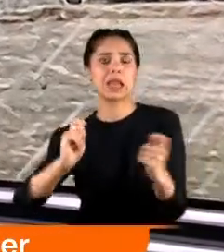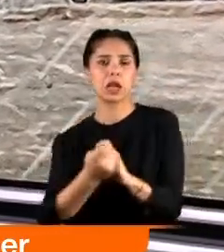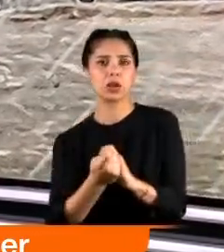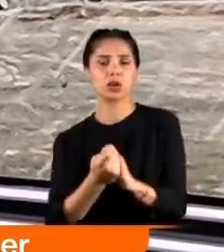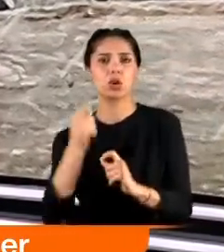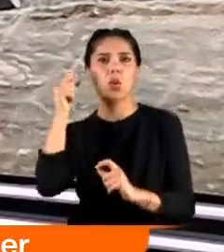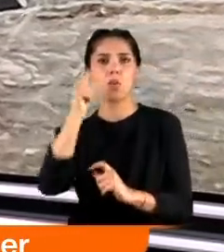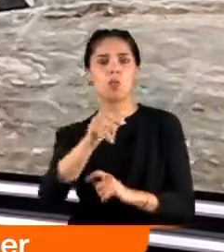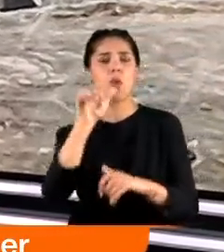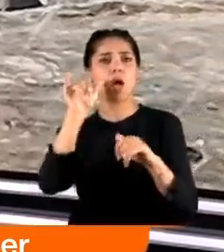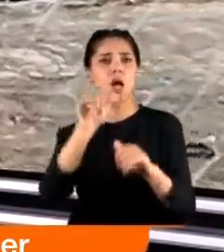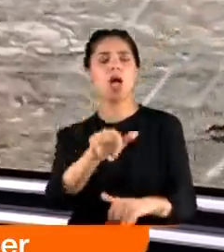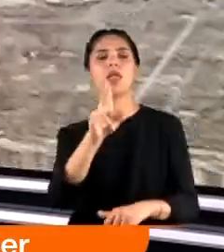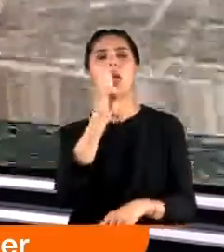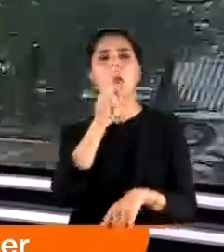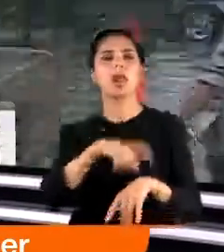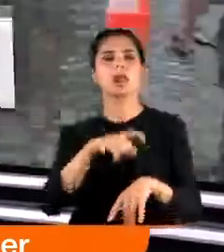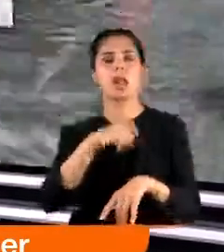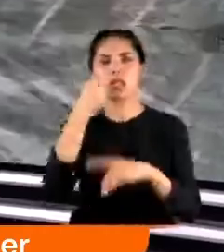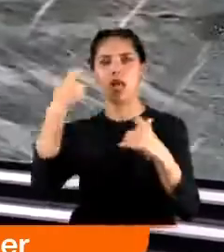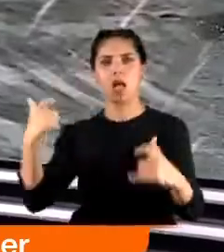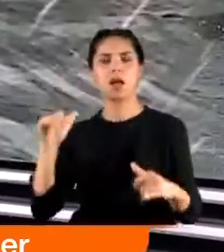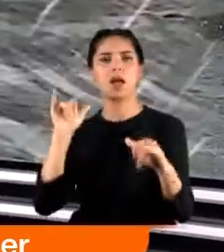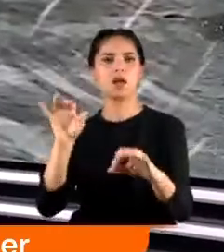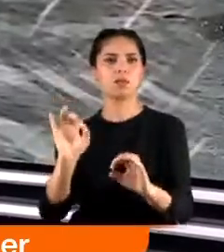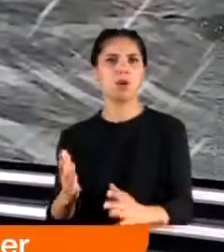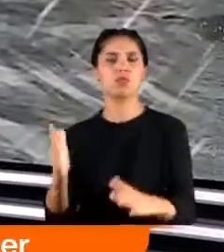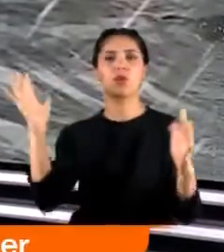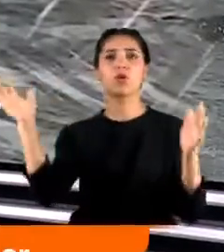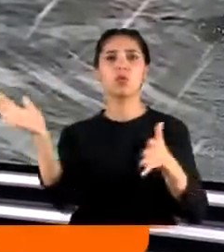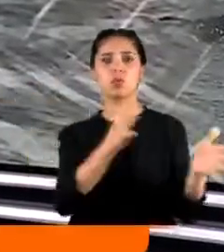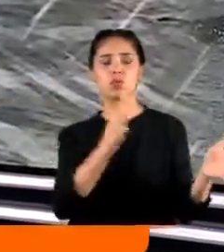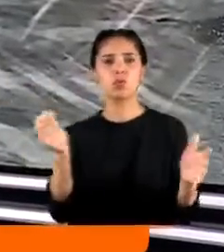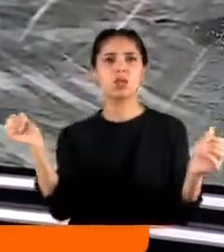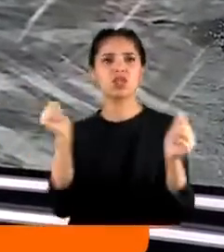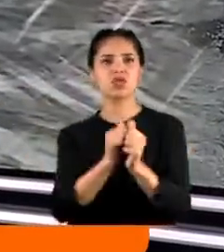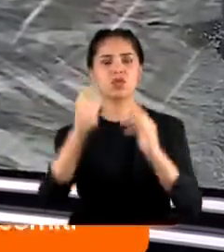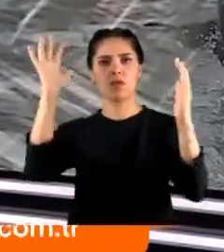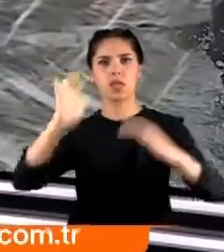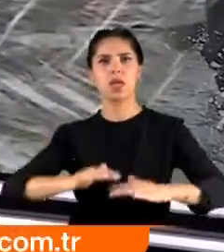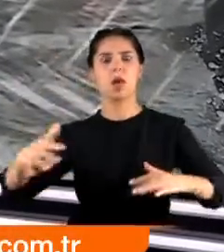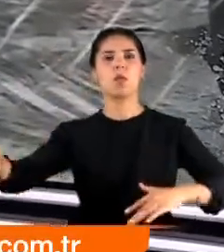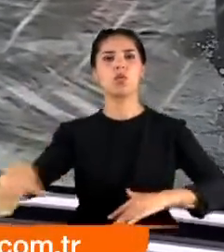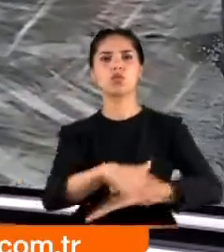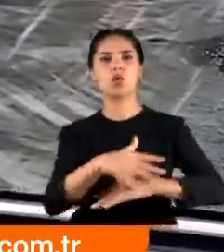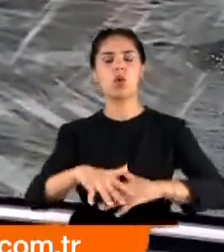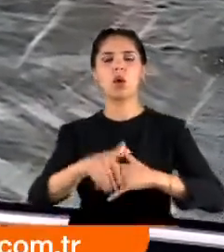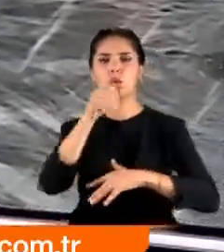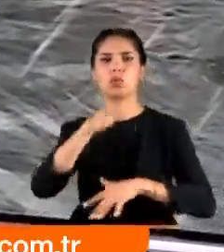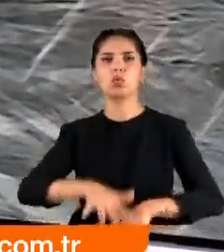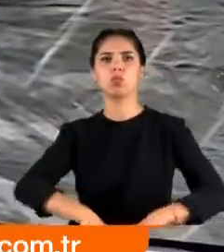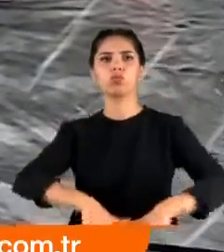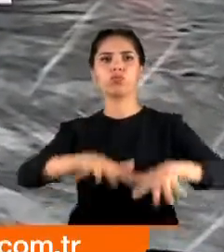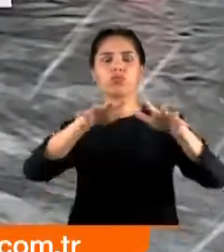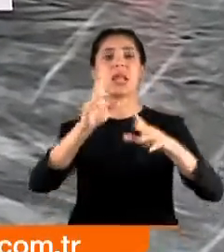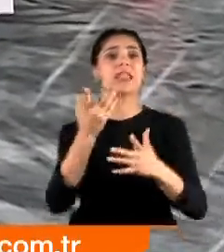değiştirdi. Benzer kabus öğle saatlerinde başkente de başladı. Şiddetli rüzgarı takip eden sağanak sokakları kısa sürede nehre çevirdi ve ne